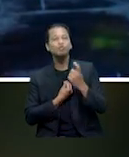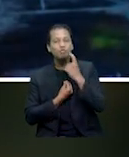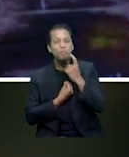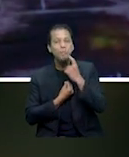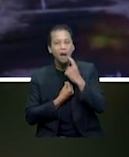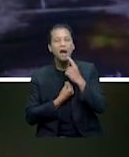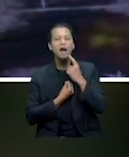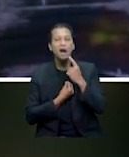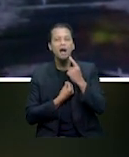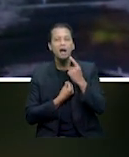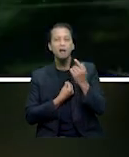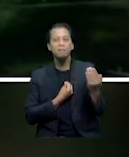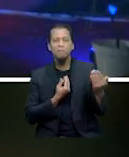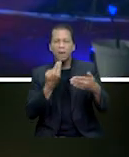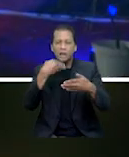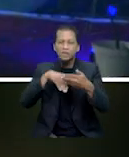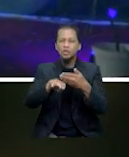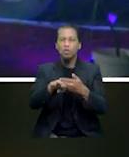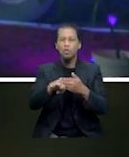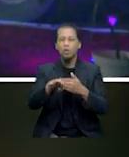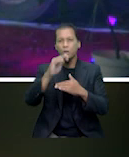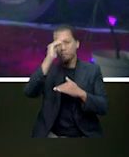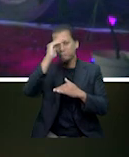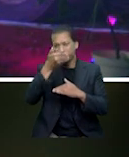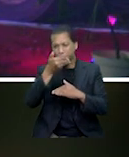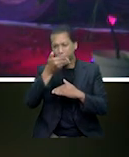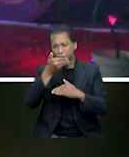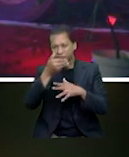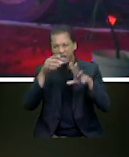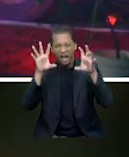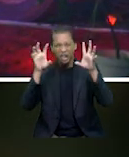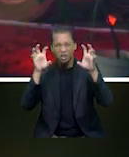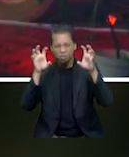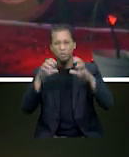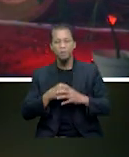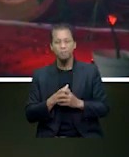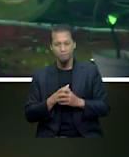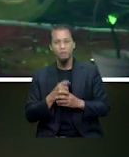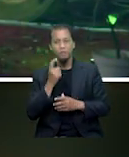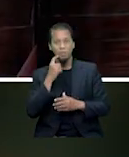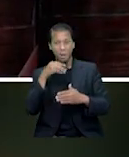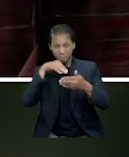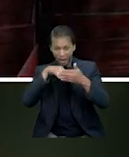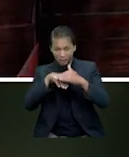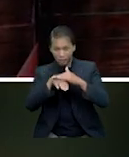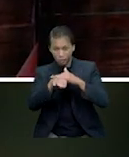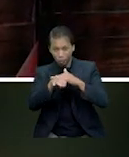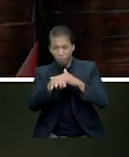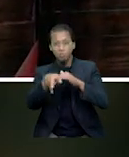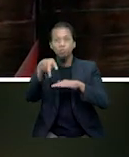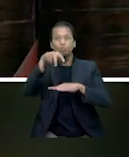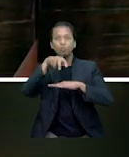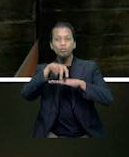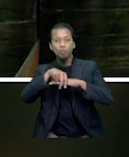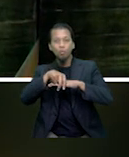suasana horor di dalam bus Nah di sini anda bisa merasakan suasana atau sensasi Bagaimana horornya